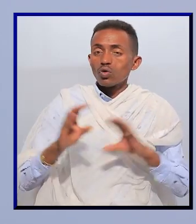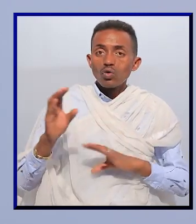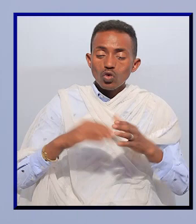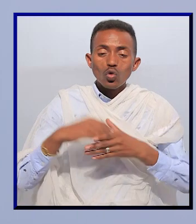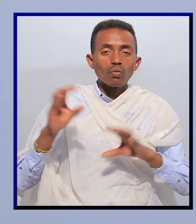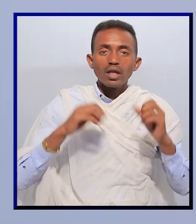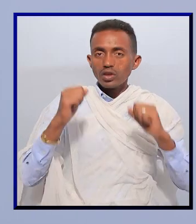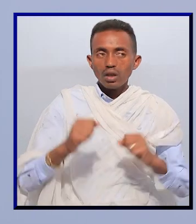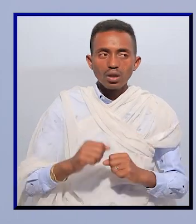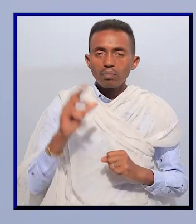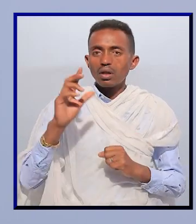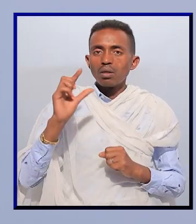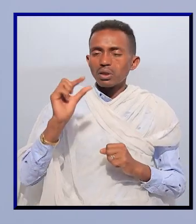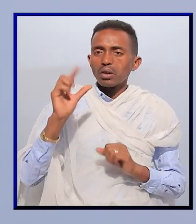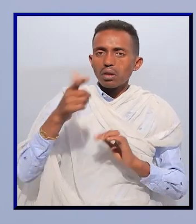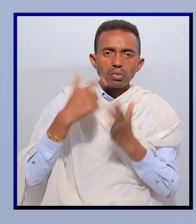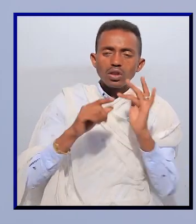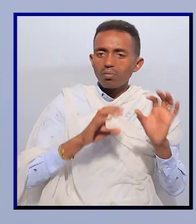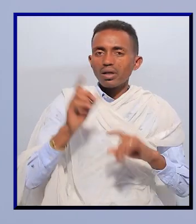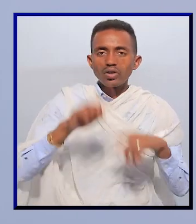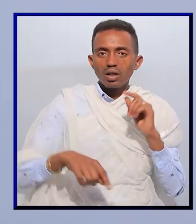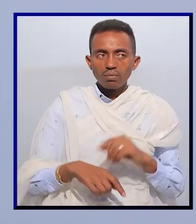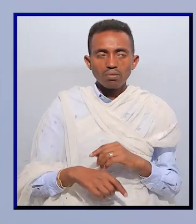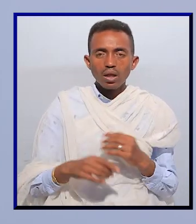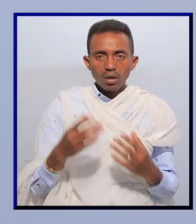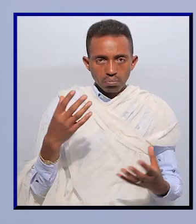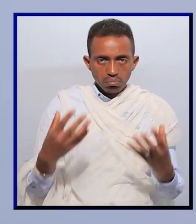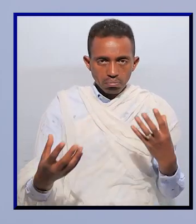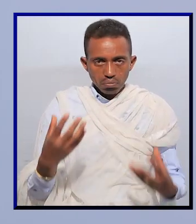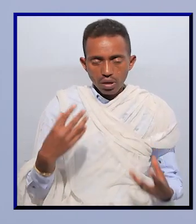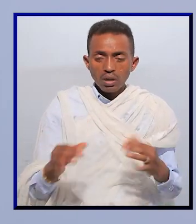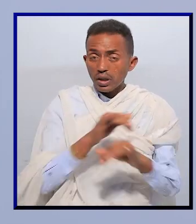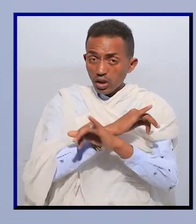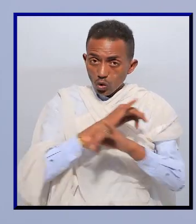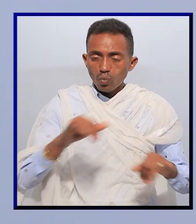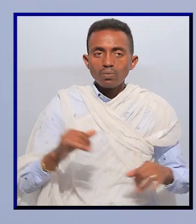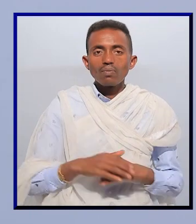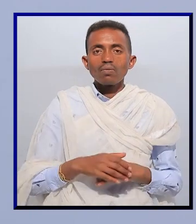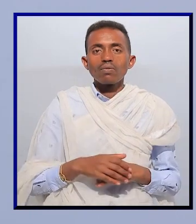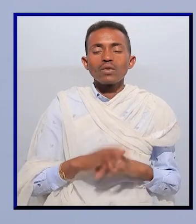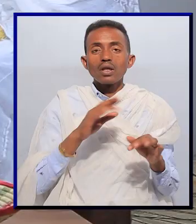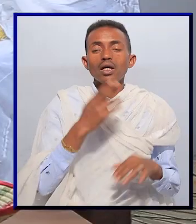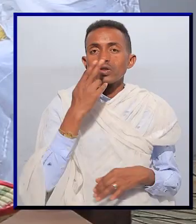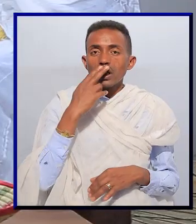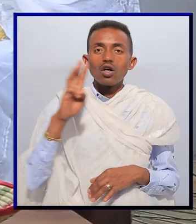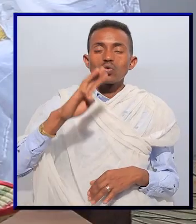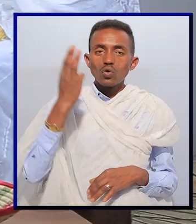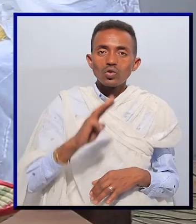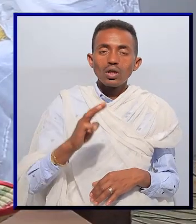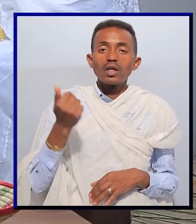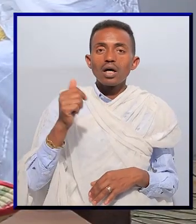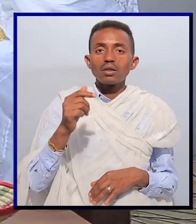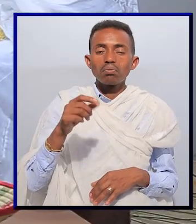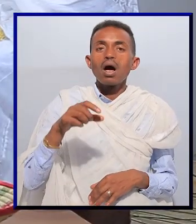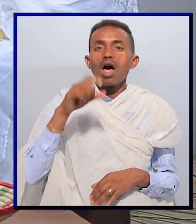እንዲወጡ ማድረግ ይቻላል በጥቂት ቀናት ብቻ ምናምን አይሆንም አይለቃቸውም ልክ እንደዛ እንደ ሲጋራ ሱስ